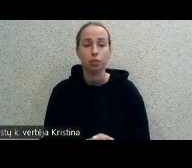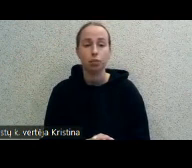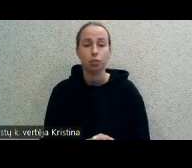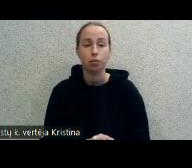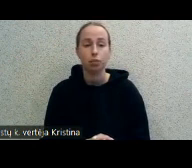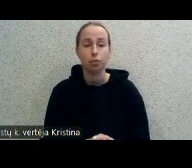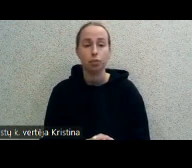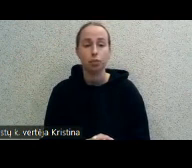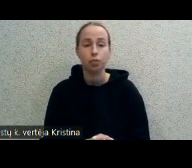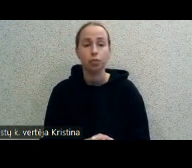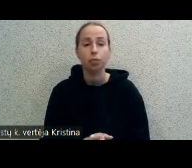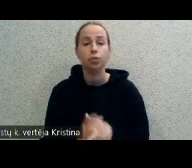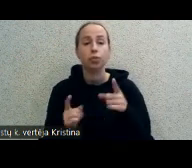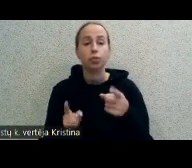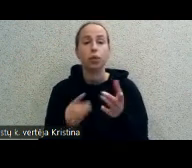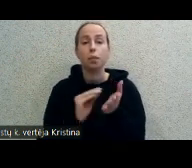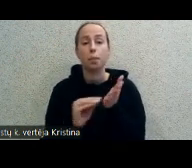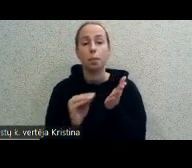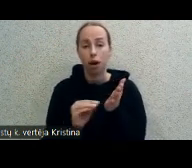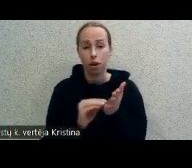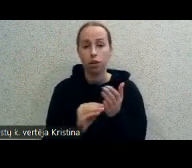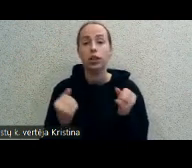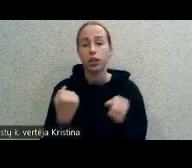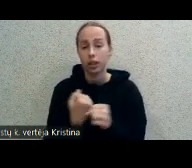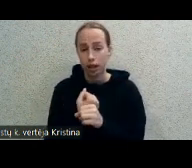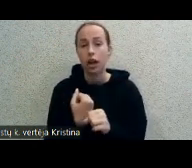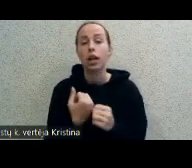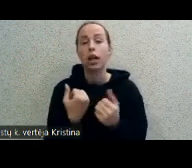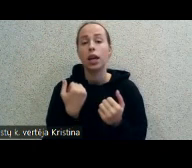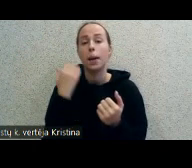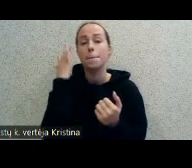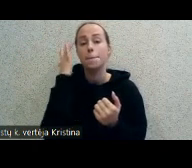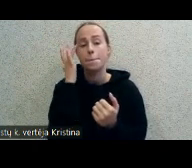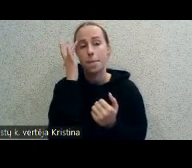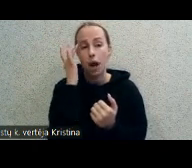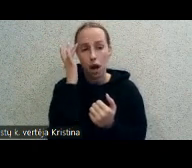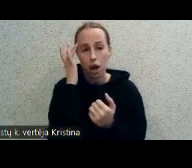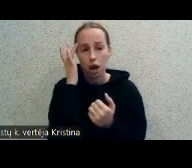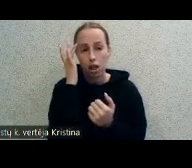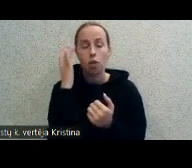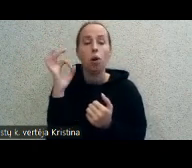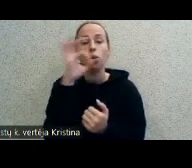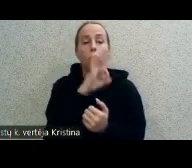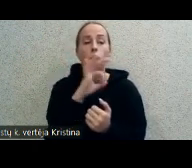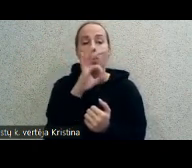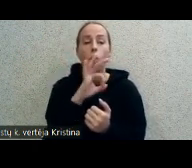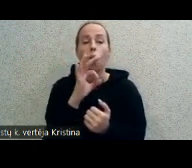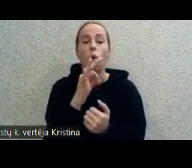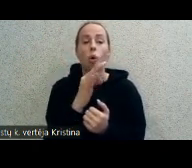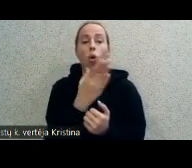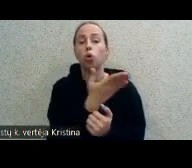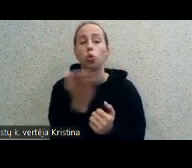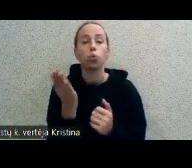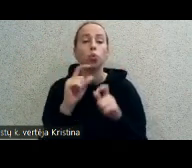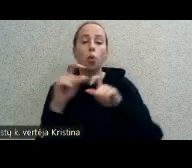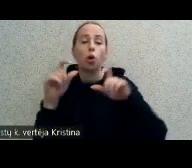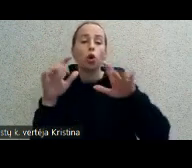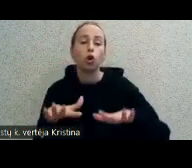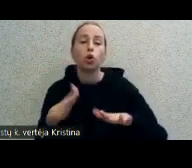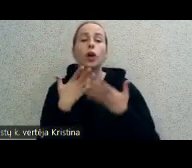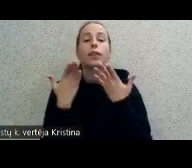O čia parašyta, laikas apmastyti, kaip atrodo skaitimas savo malonumui jūsų mokykloje.